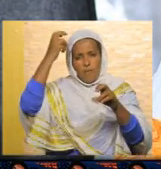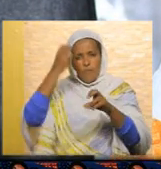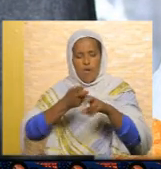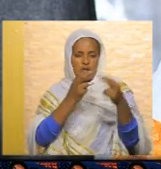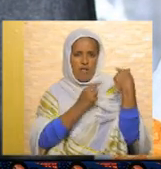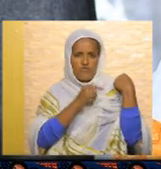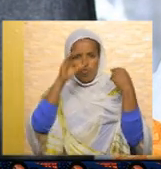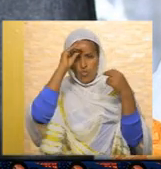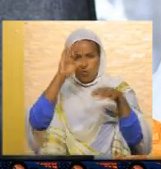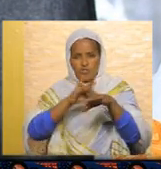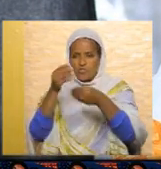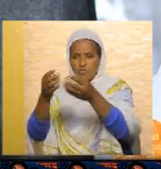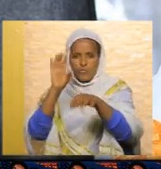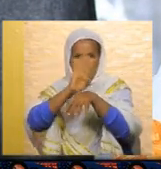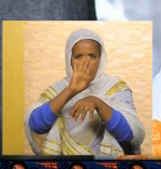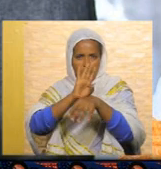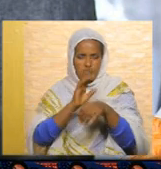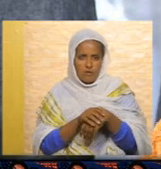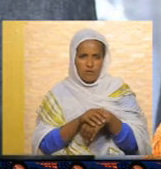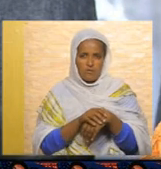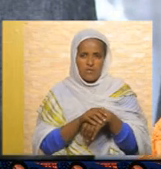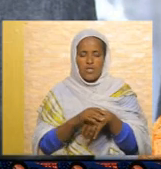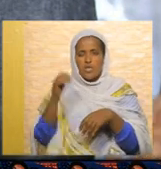በጣም ከባድ ኃላፊነት ነው እንደውም ወንዶች ላይ የተጣለው እኮ በቤተ